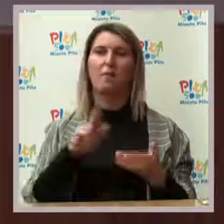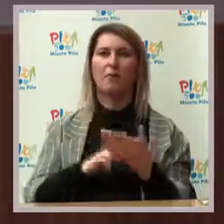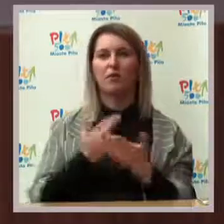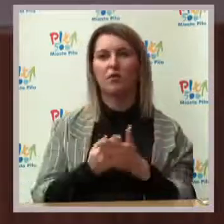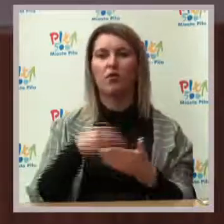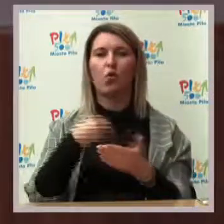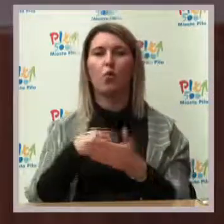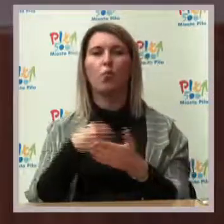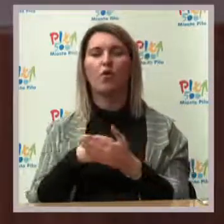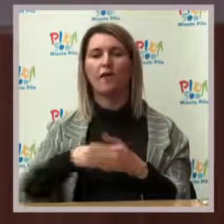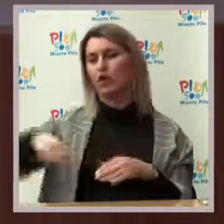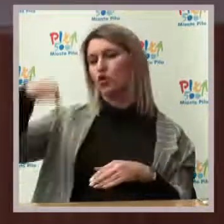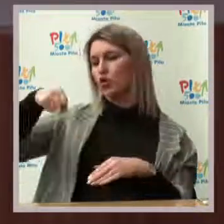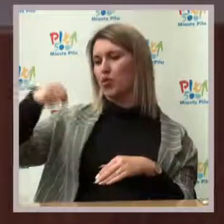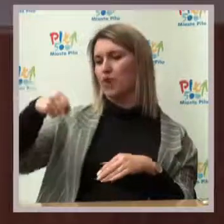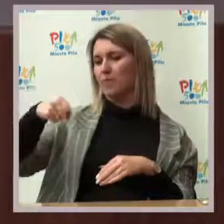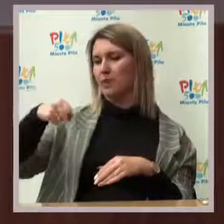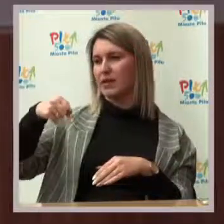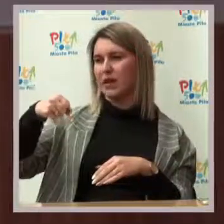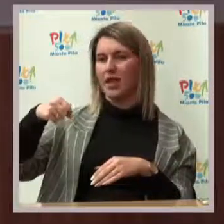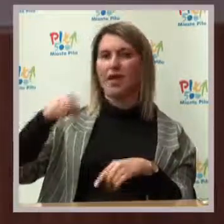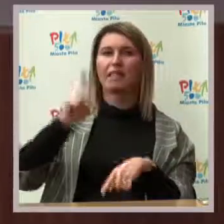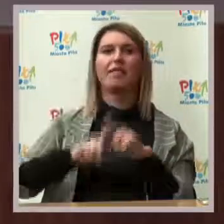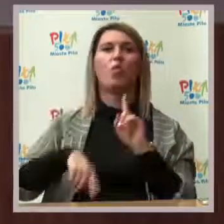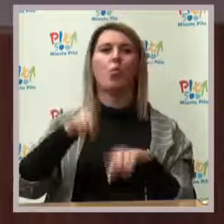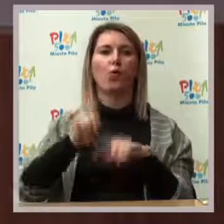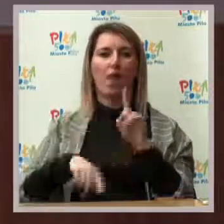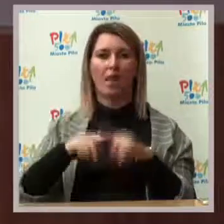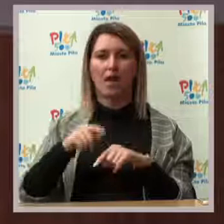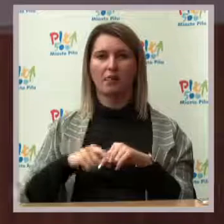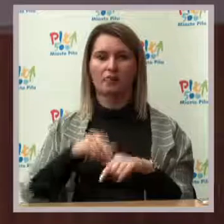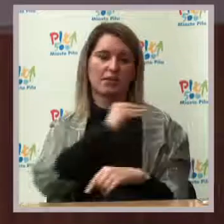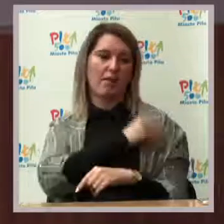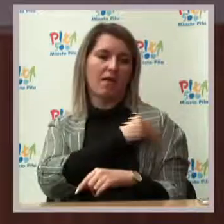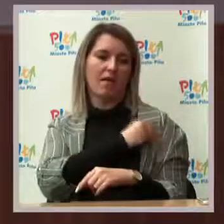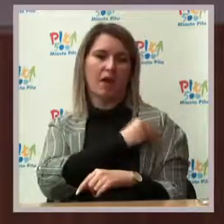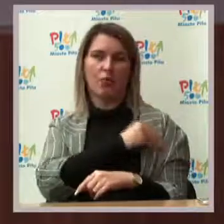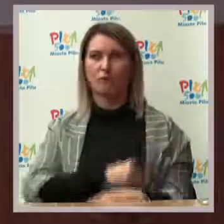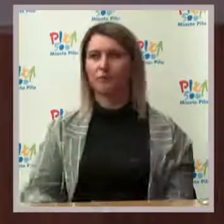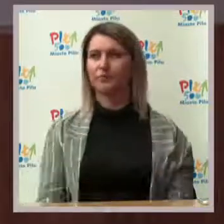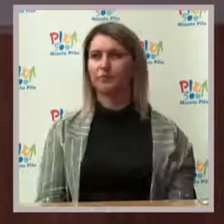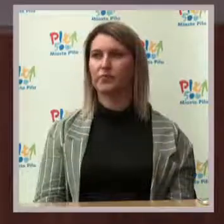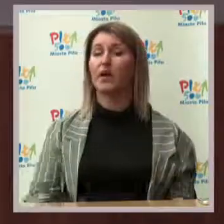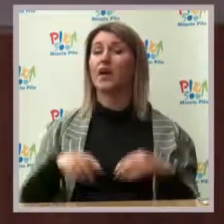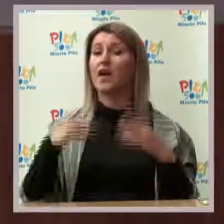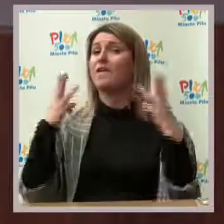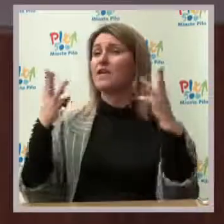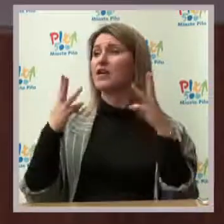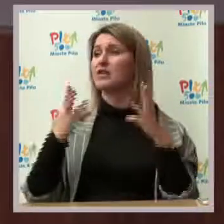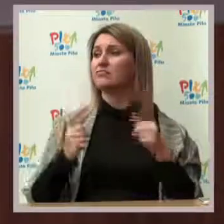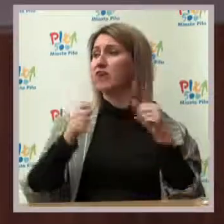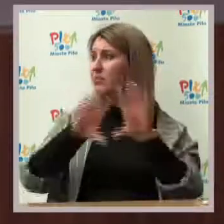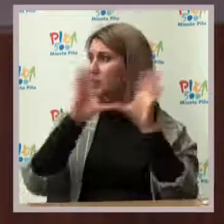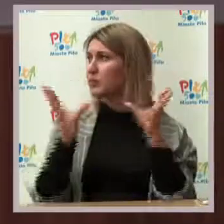którą możemy zrobić lokalnie, ona jest do zrobienia w bardzo krótkim czasie, jeżeli wszyscy, faktycznie wszyscy do